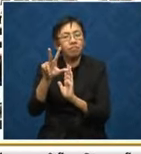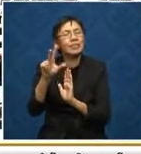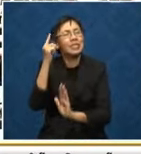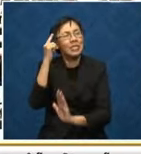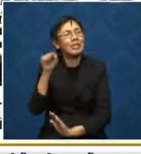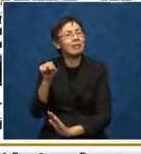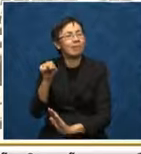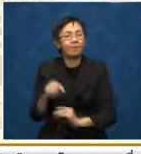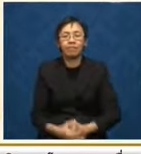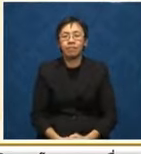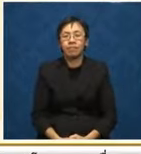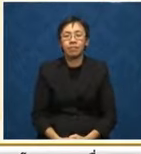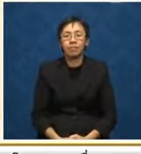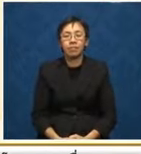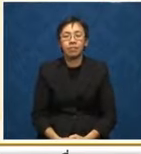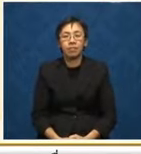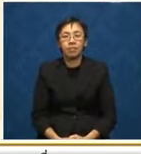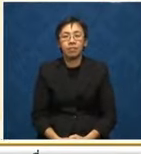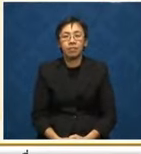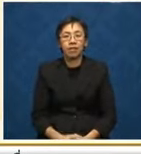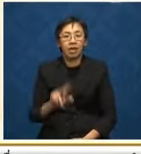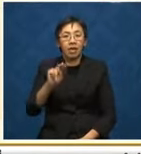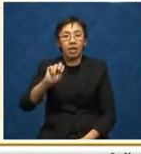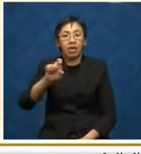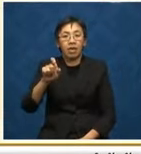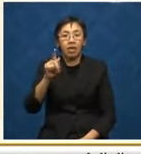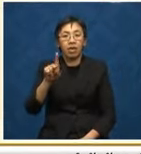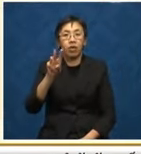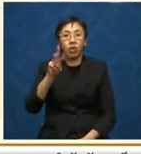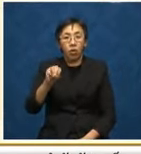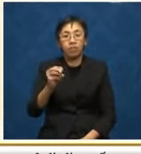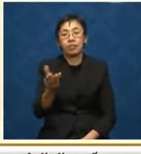ครับขอเชิญคุณนิคมบุญวิเศษครับ